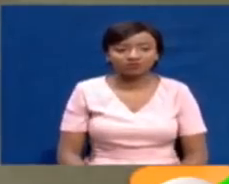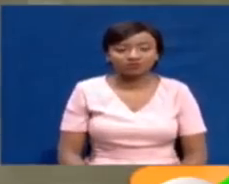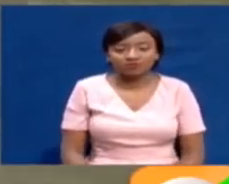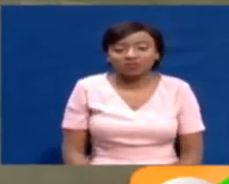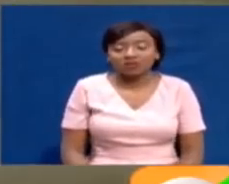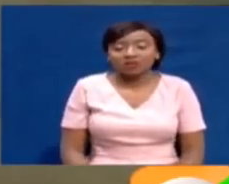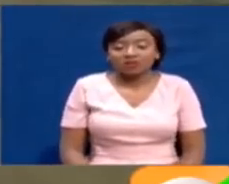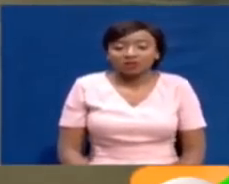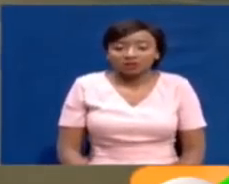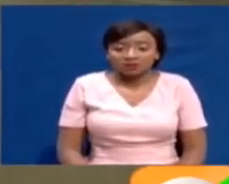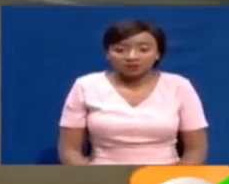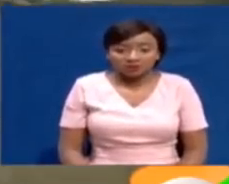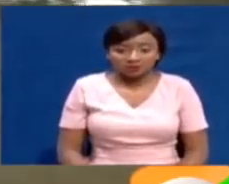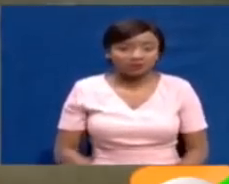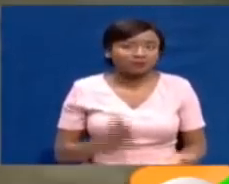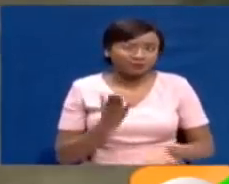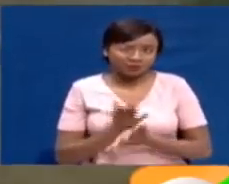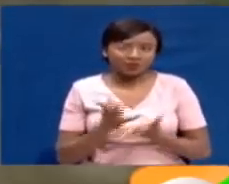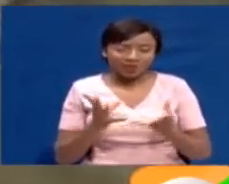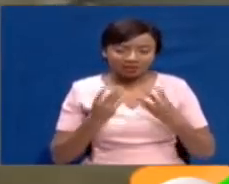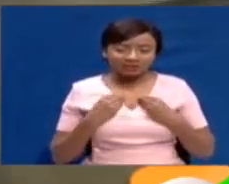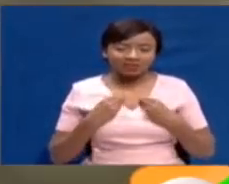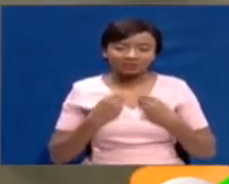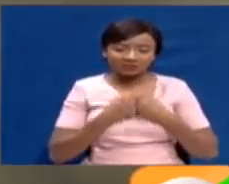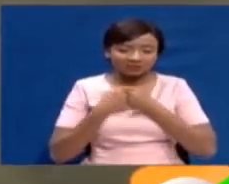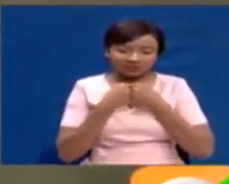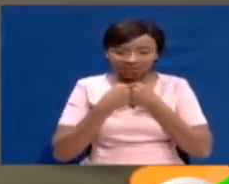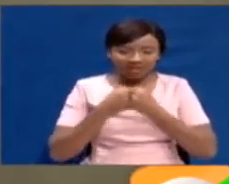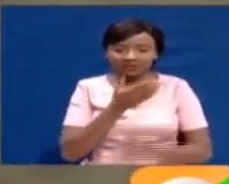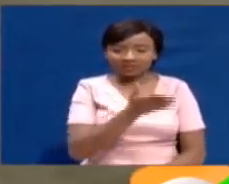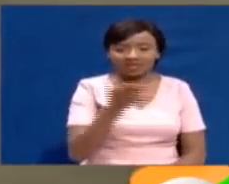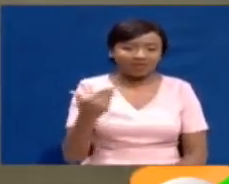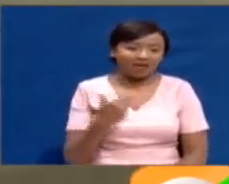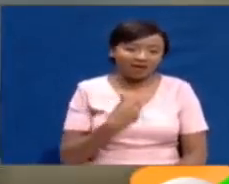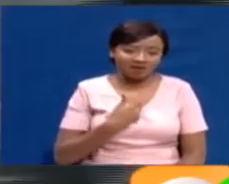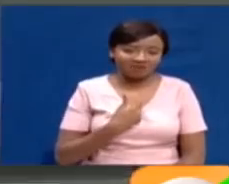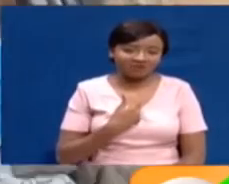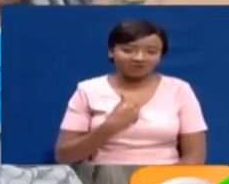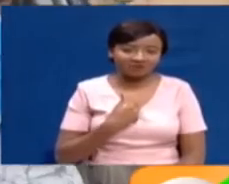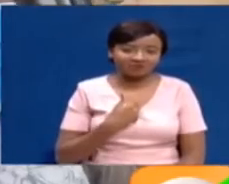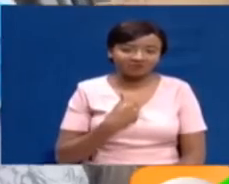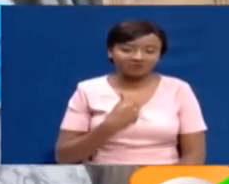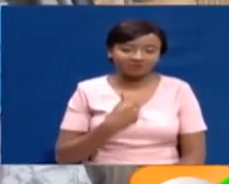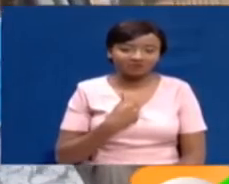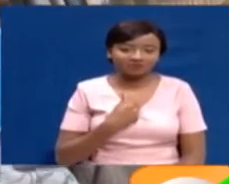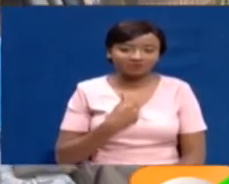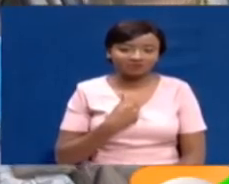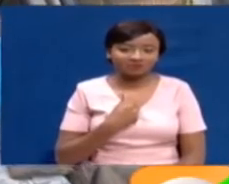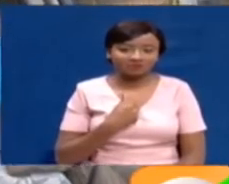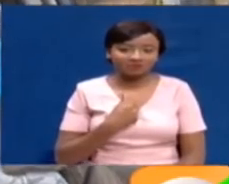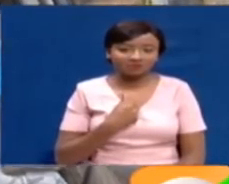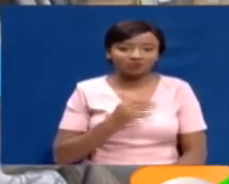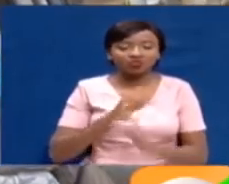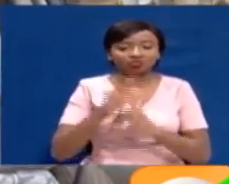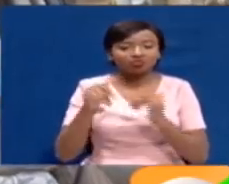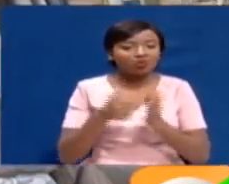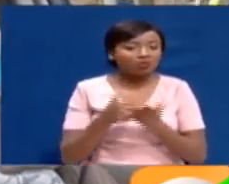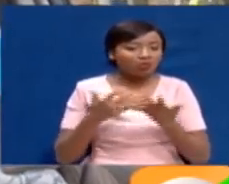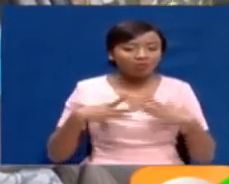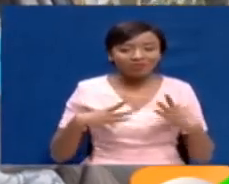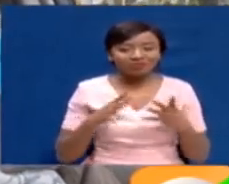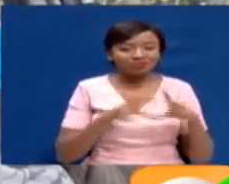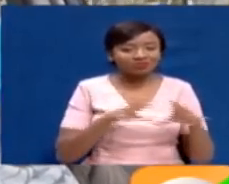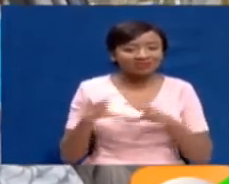Tukubali kuna mabadiliko. Unaona? Na kila hali kila upande umeumia.